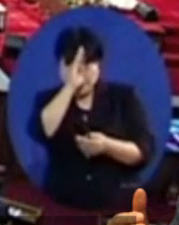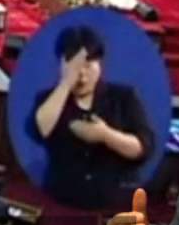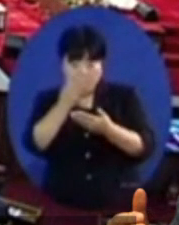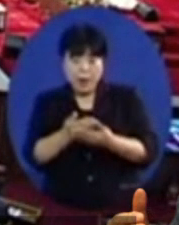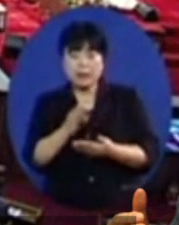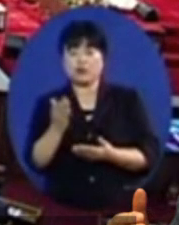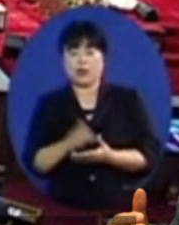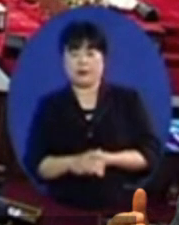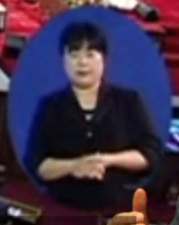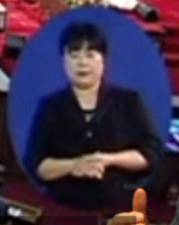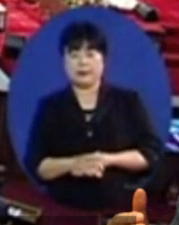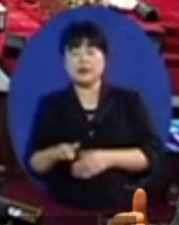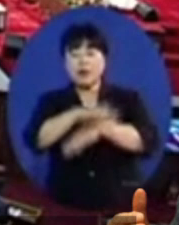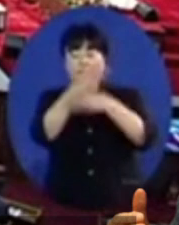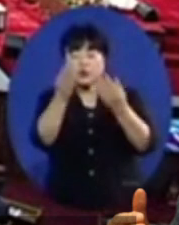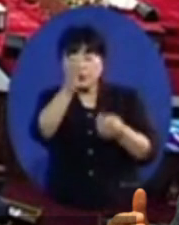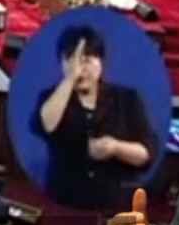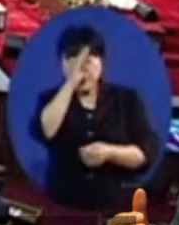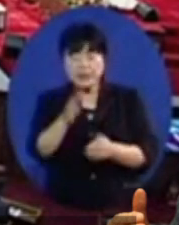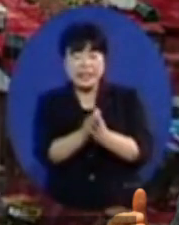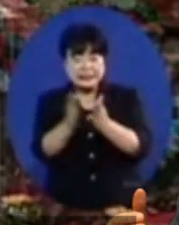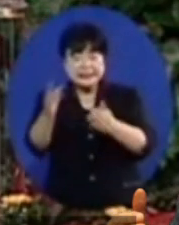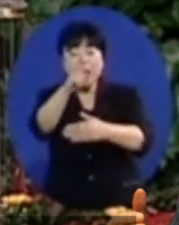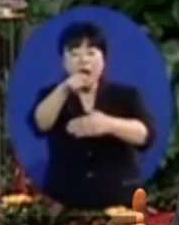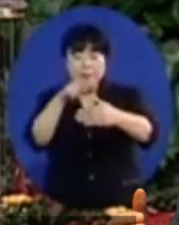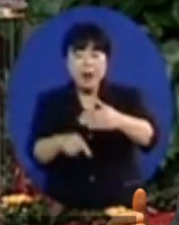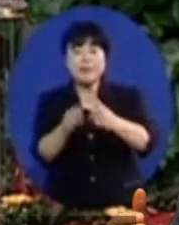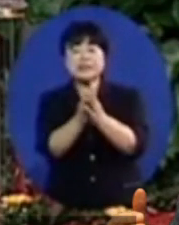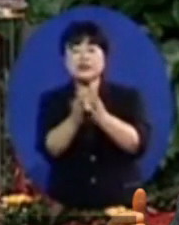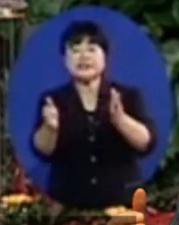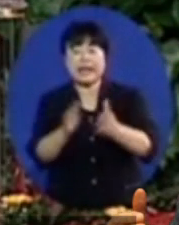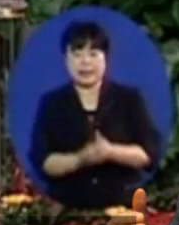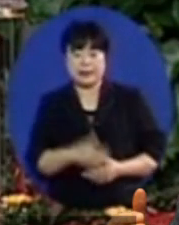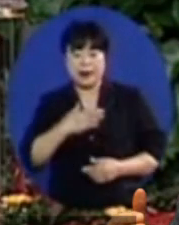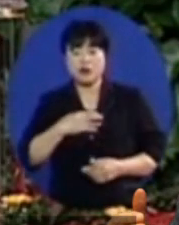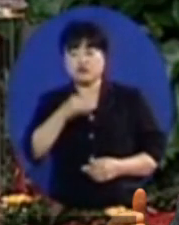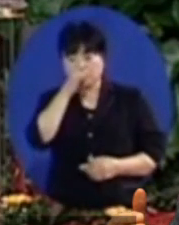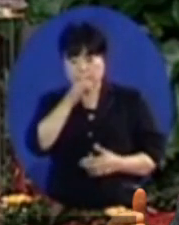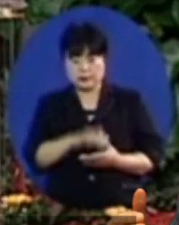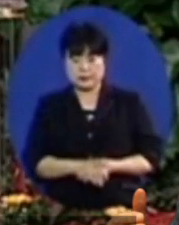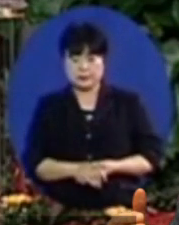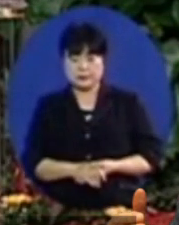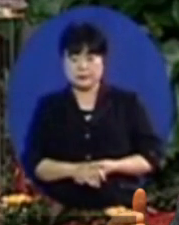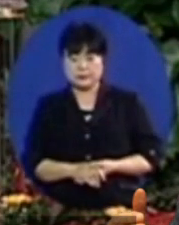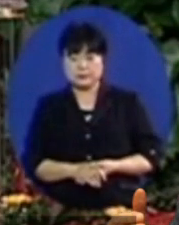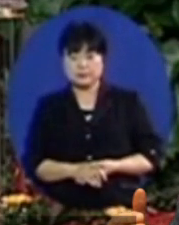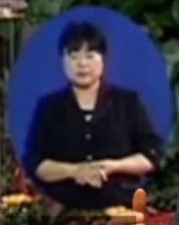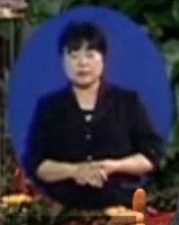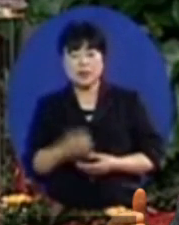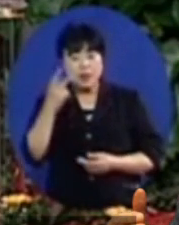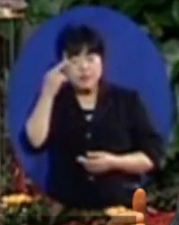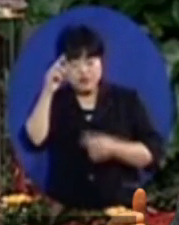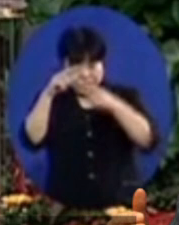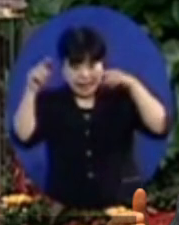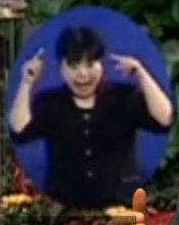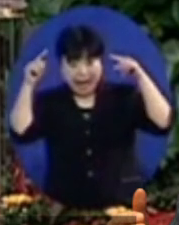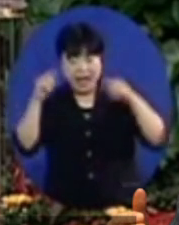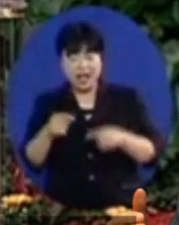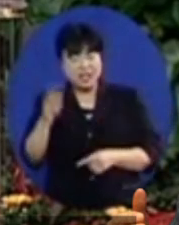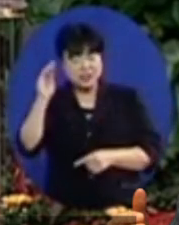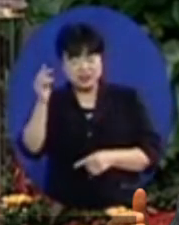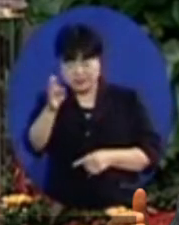것입니다. 모든 병의 시작은 마음에서 비롯되는 것을 알 수 있는 것입니다. 미국 펜실베니아 대학의